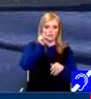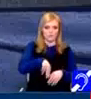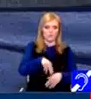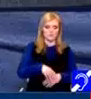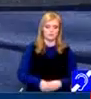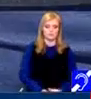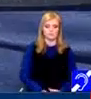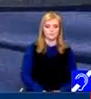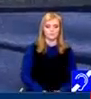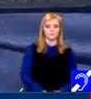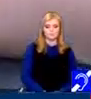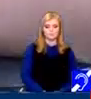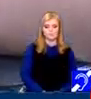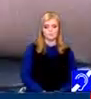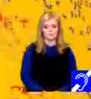inculpați.